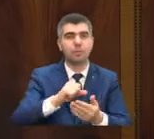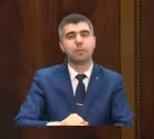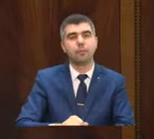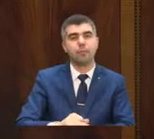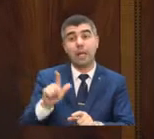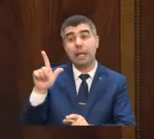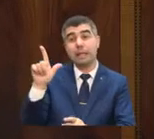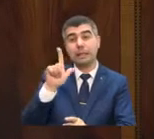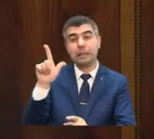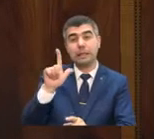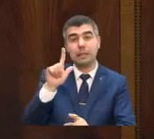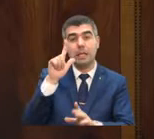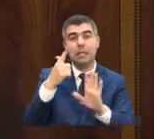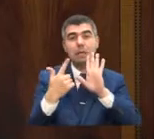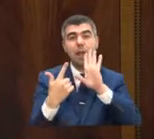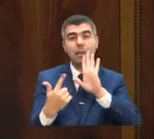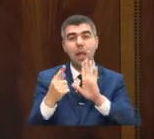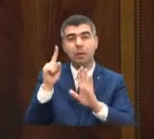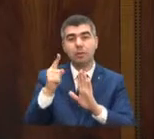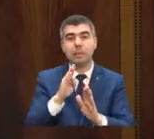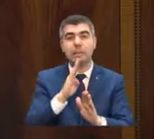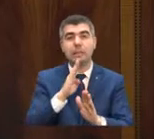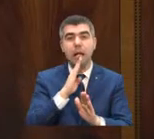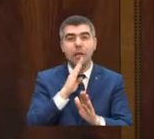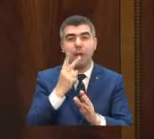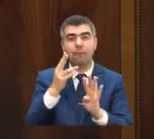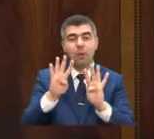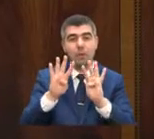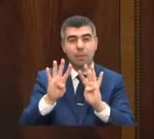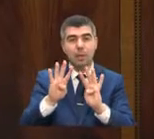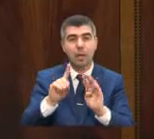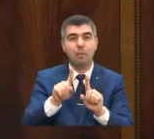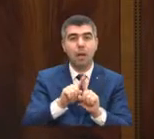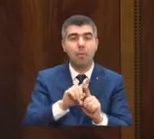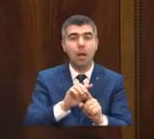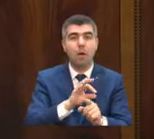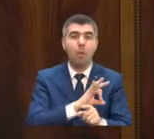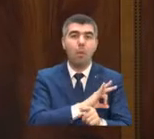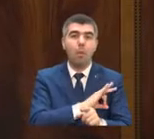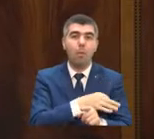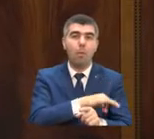السلطة المحلية والدرك الملكي من الساكنة المحلية بخبر العثور على